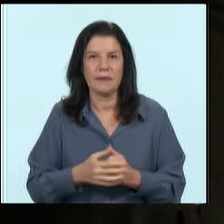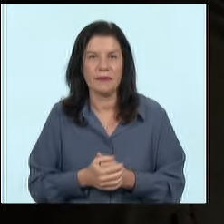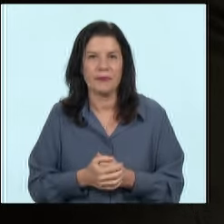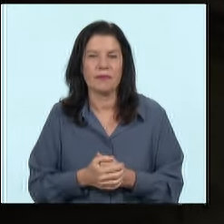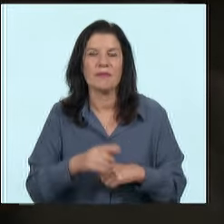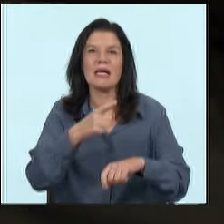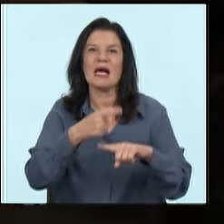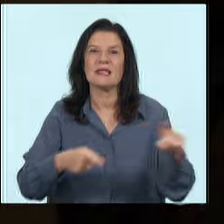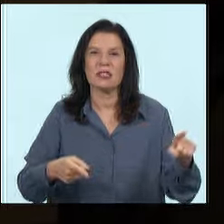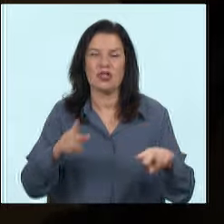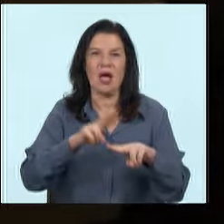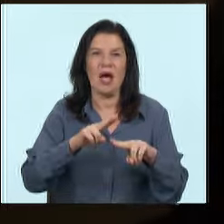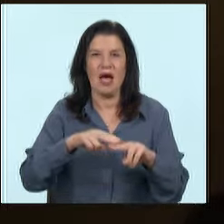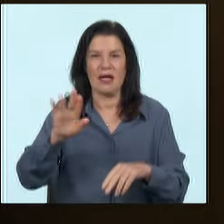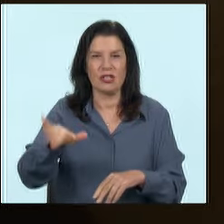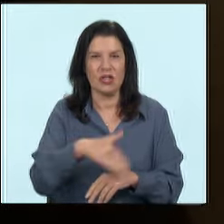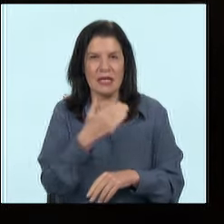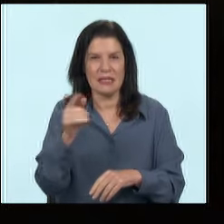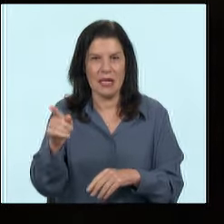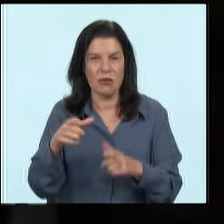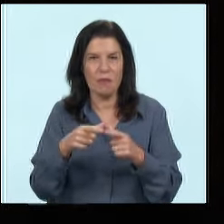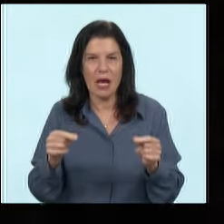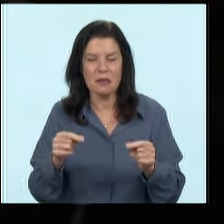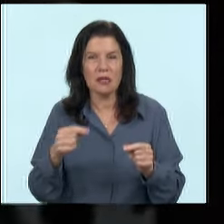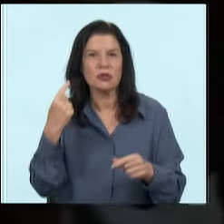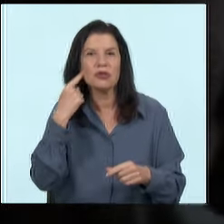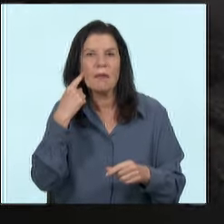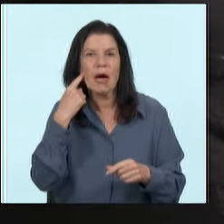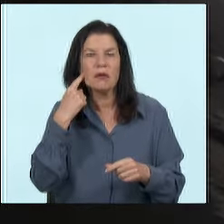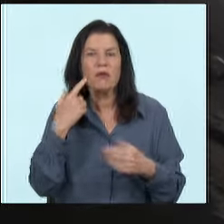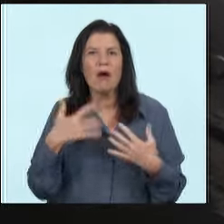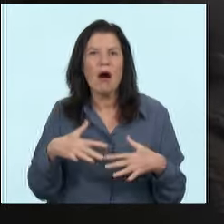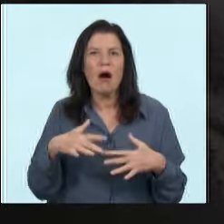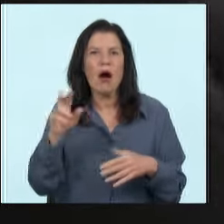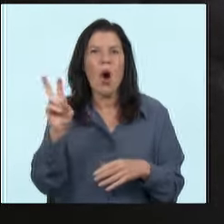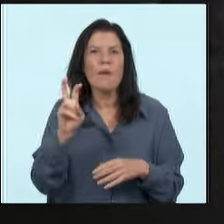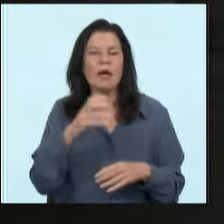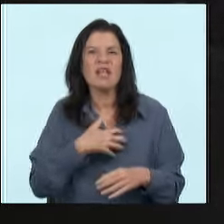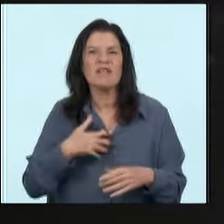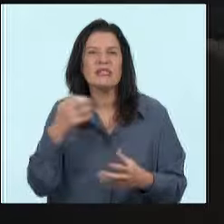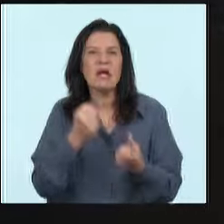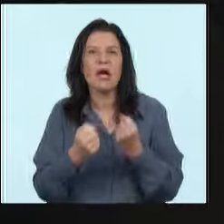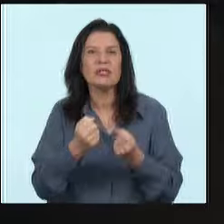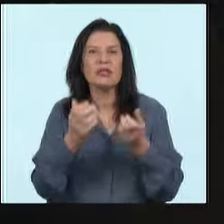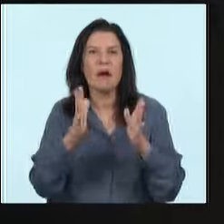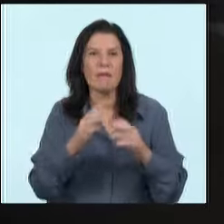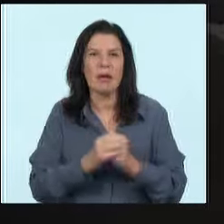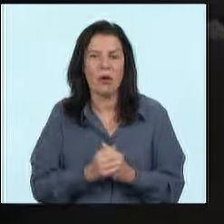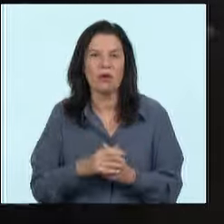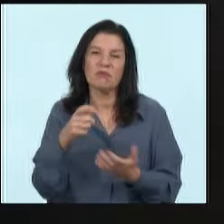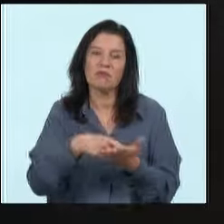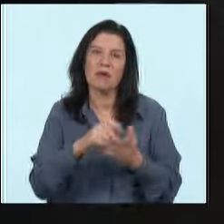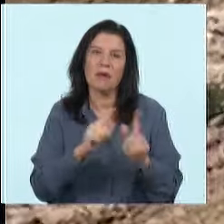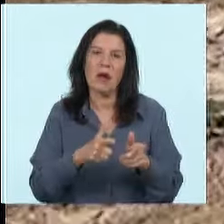אחרי שיצאנו מרפיח, הגיעה אלינו הבשורה הקשה. עומרי נפצע באורח קשה. מלחמה ומחירי הכבדים, שבועיים אחר כך